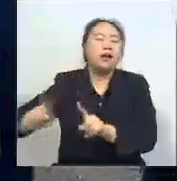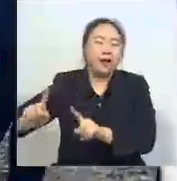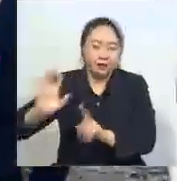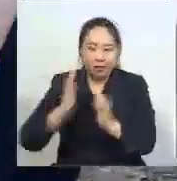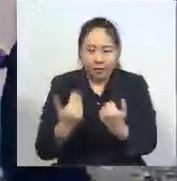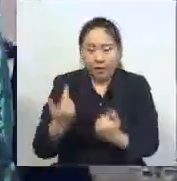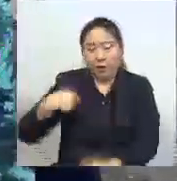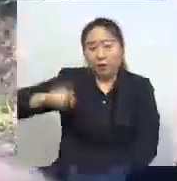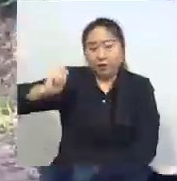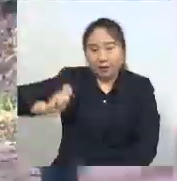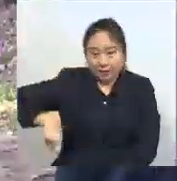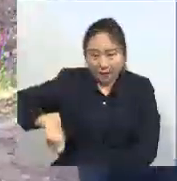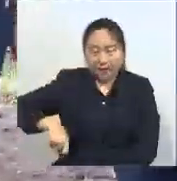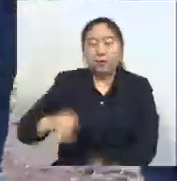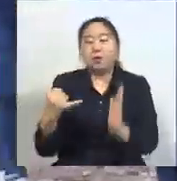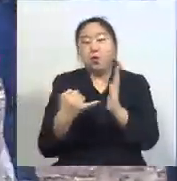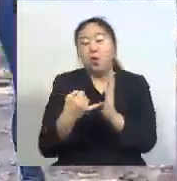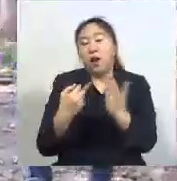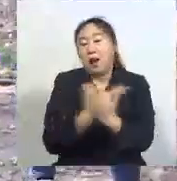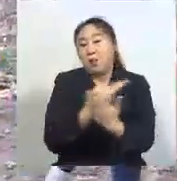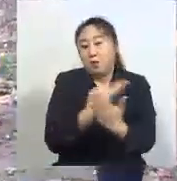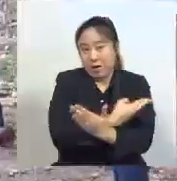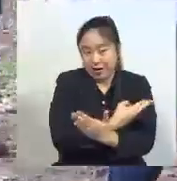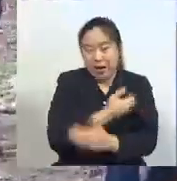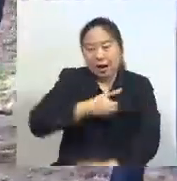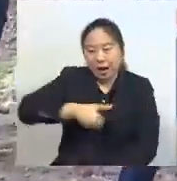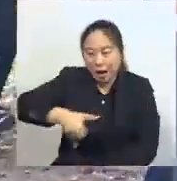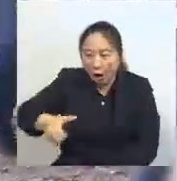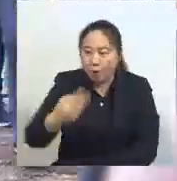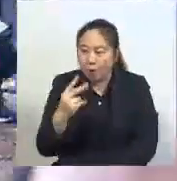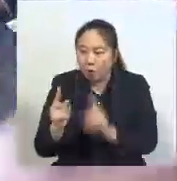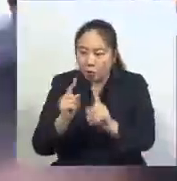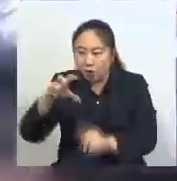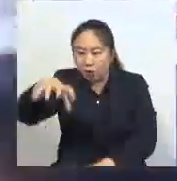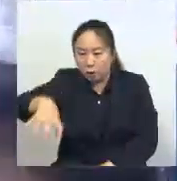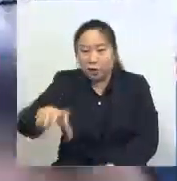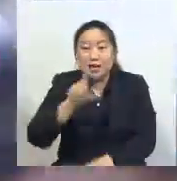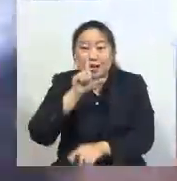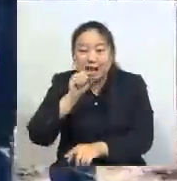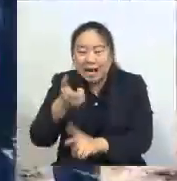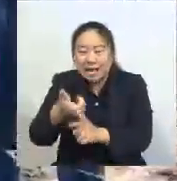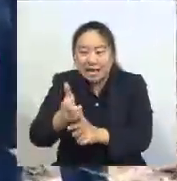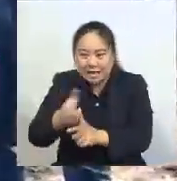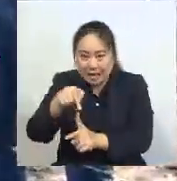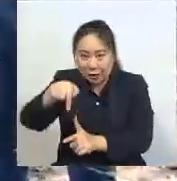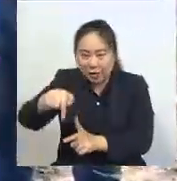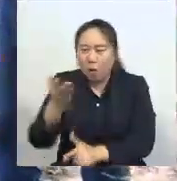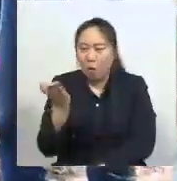าลของจังหวัดราชบุรีไปติดต่อกับทางฟาร์มไก่เขาสนเพื่อขอเข้าทำการรังวัดที่ดิน